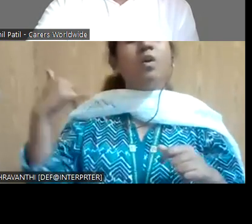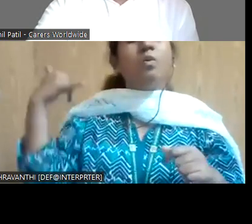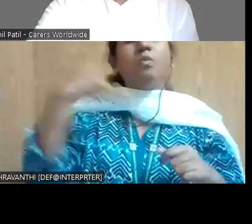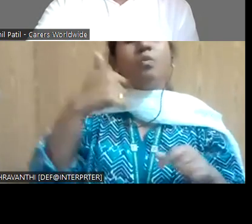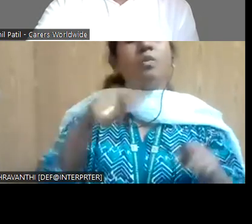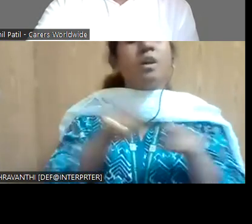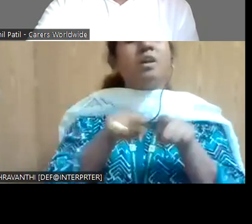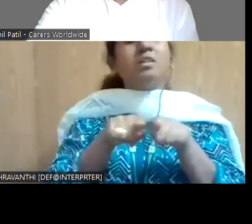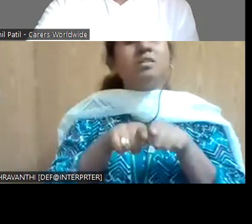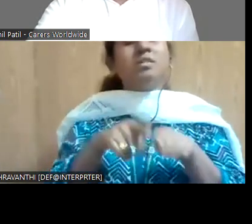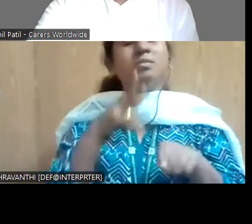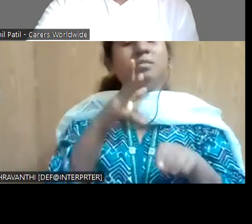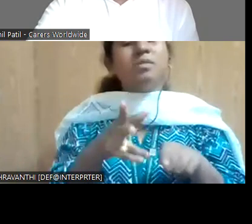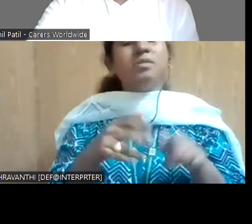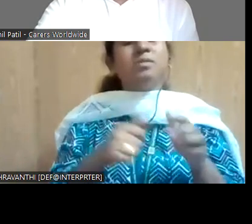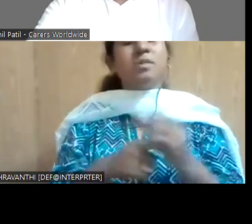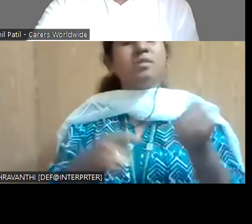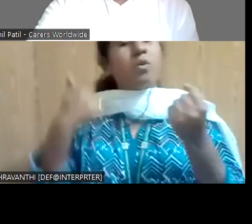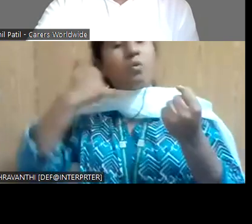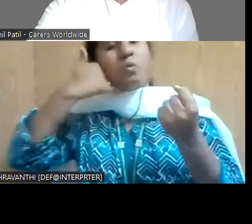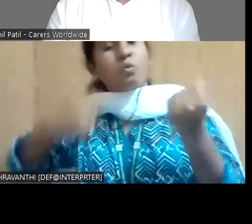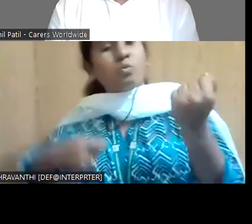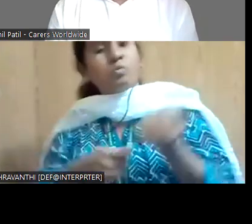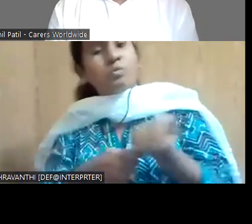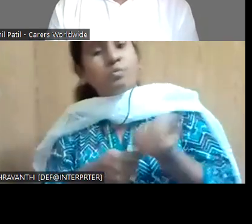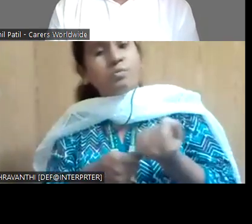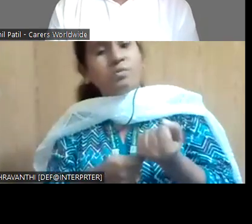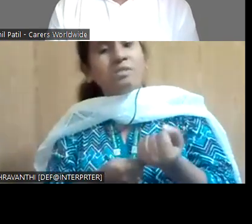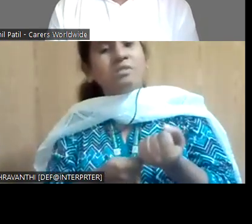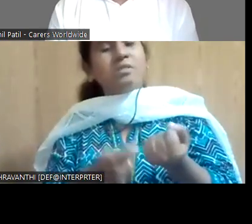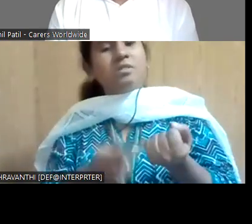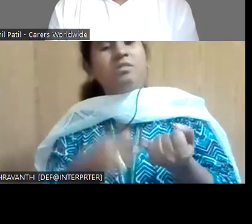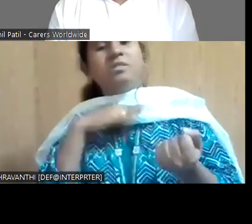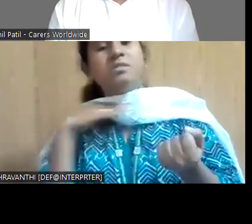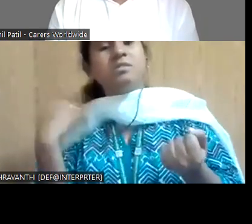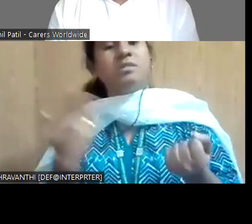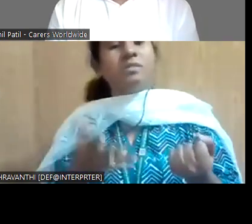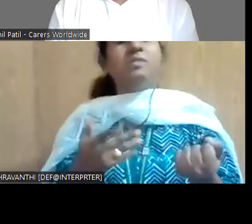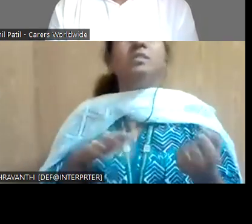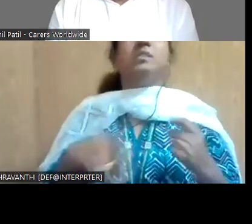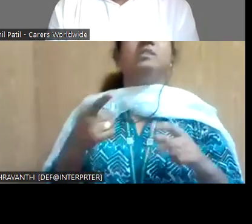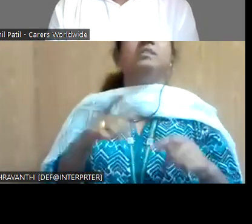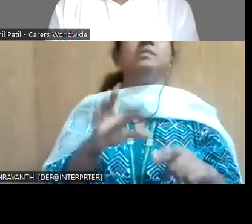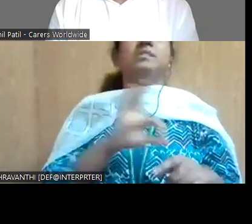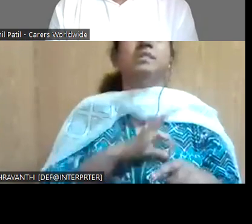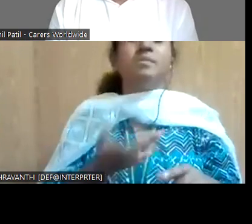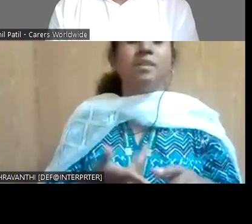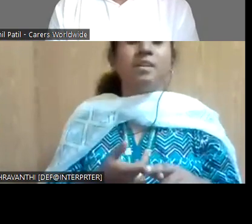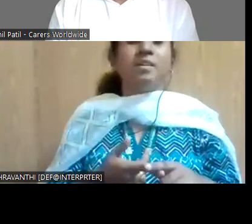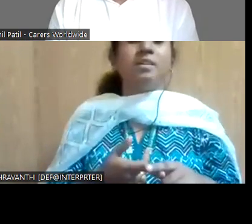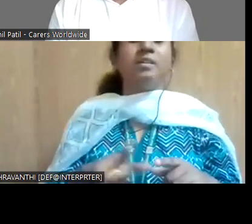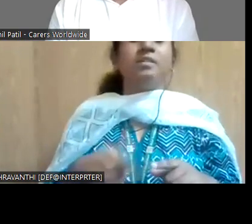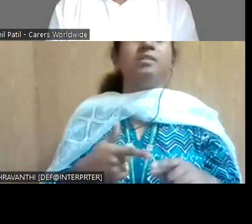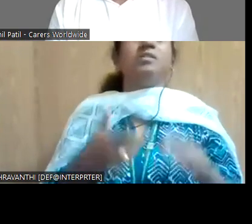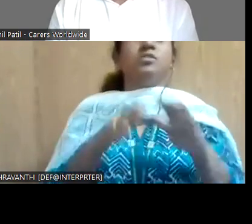मोबाइल चार्ज नहीं करेंगे तो मतलब वो डेड हो जाएगा, तो ऐसे ही हम पूरा 24 घंटे अपने बच्चे के लिए